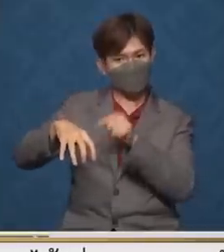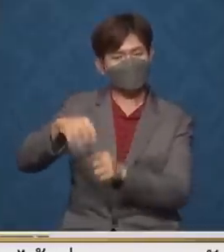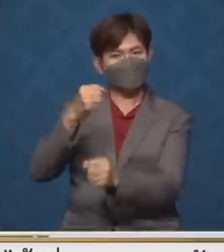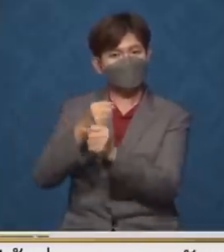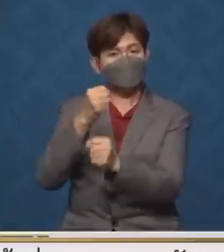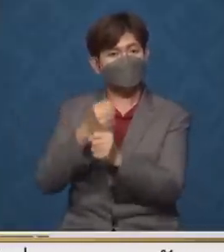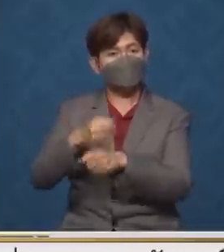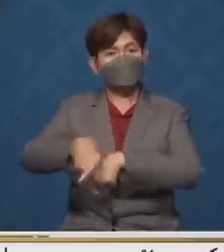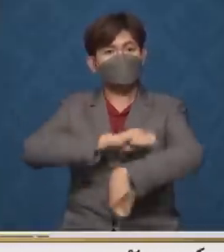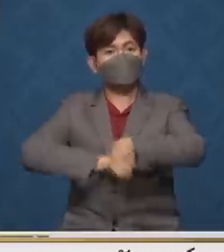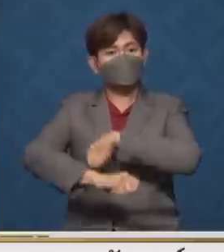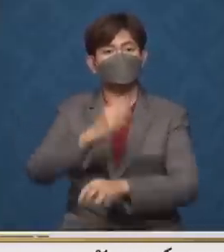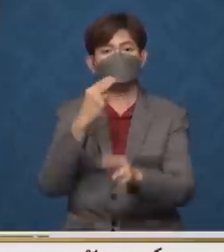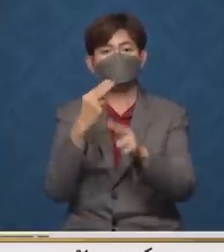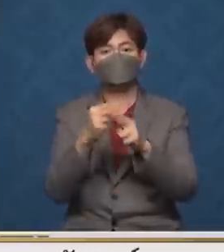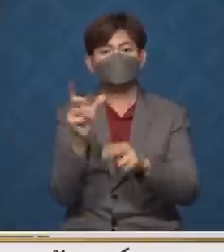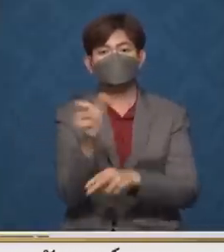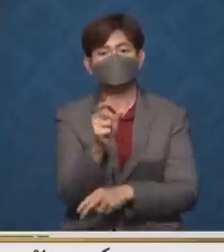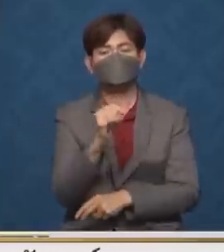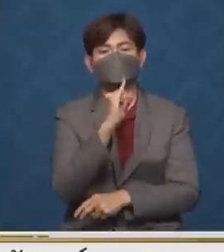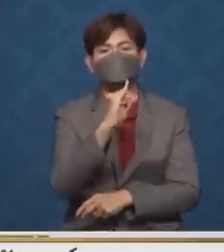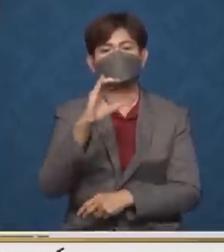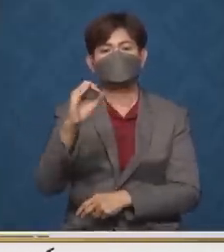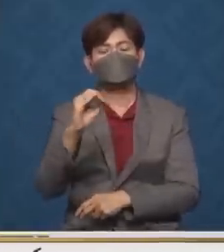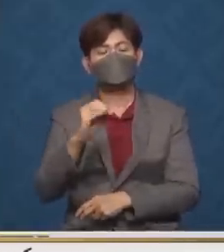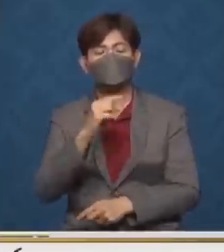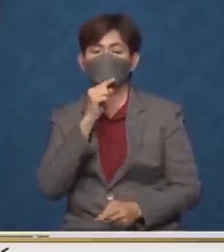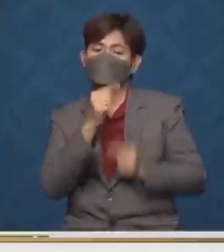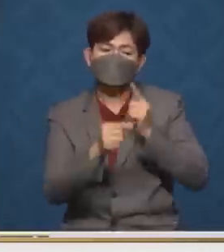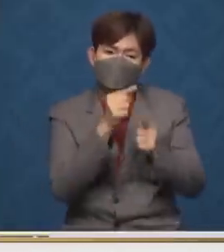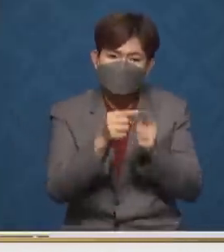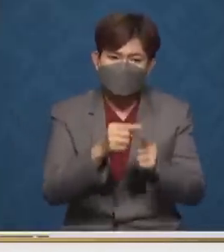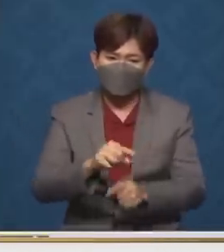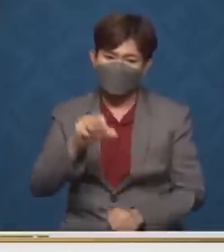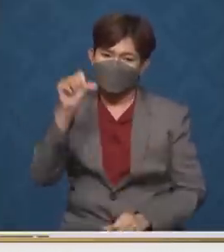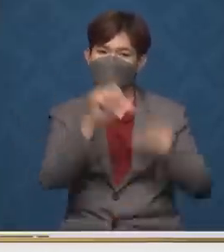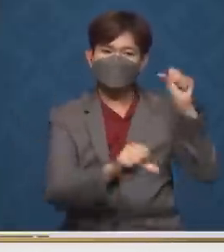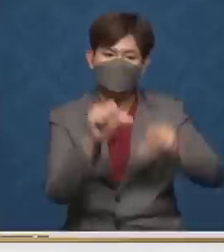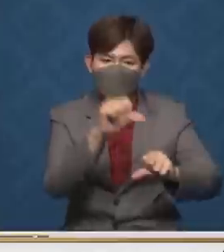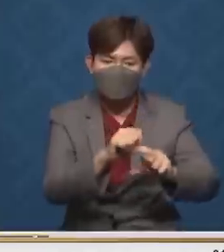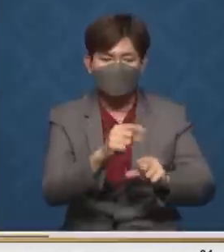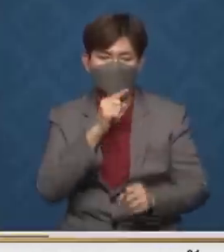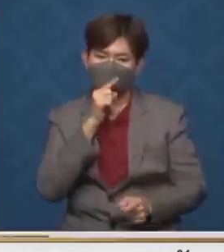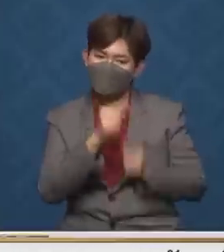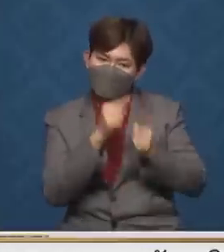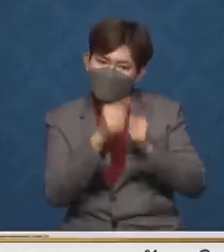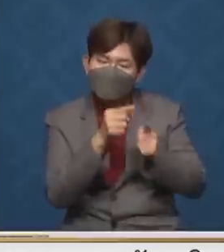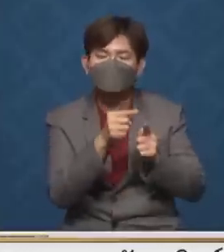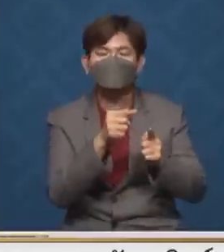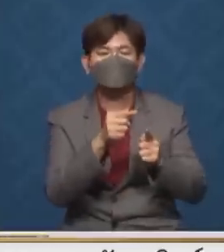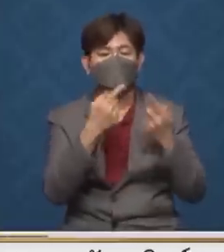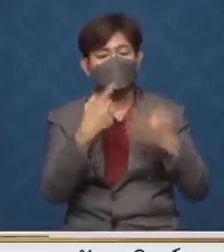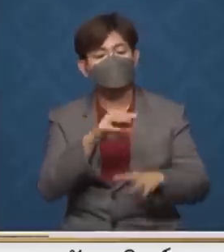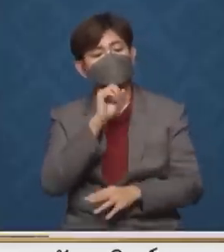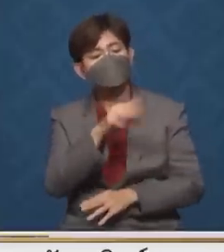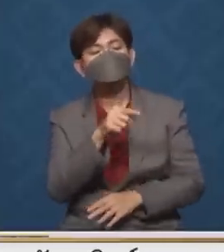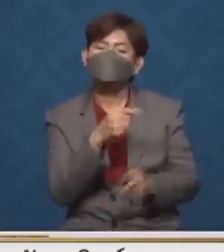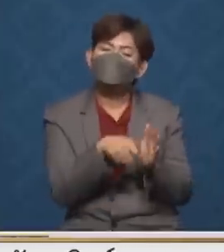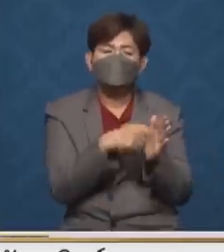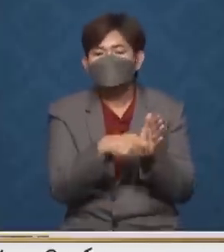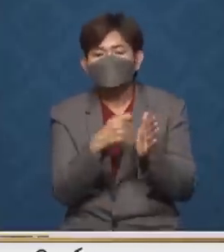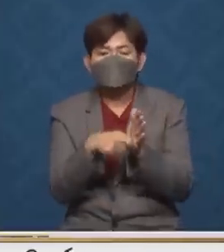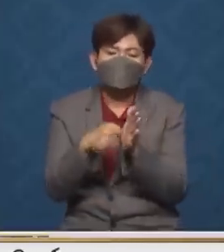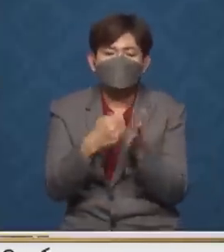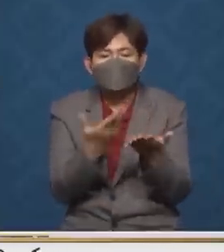ปริบัฏการINOคอยไปจมตีคอยไปใส่ร้ายคอยไปกลาวหาแล้วบอกอย่นูนอย่างนี้